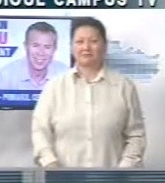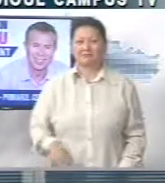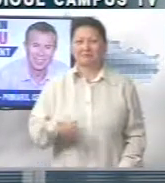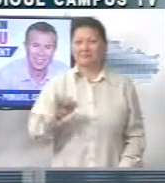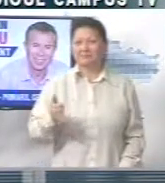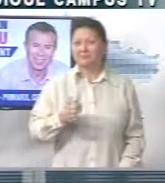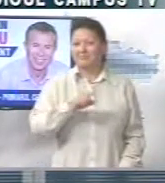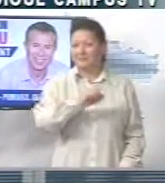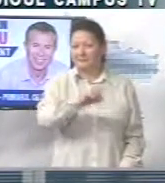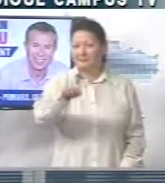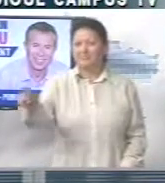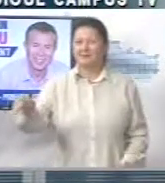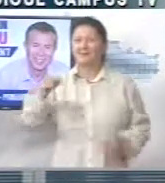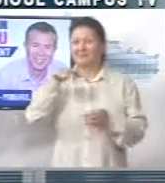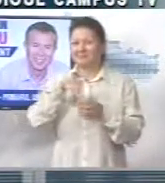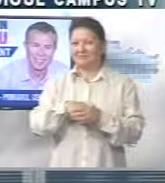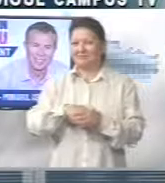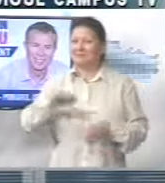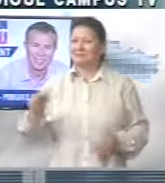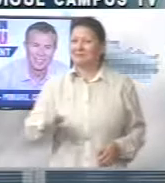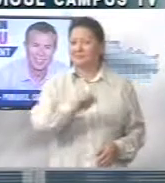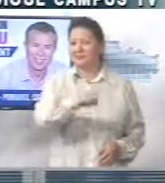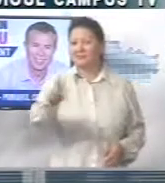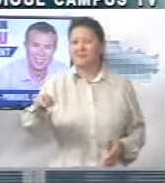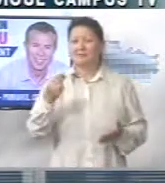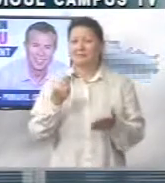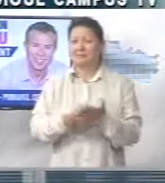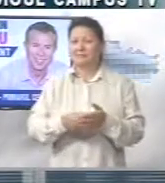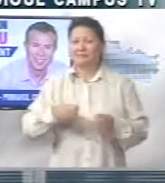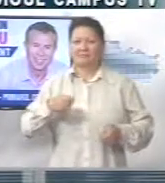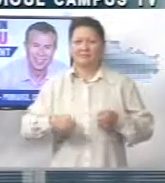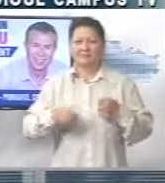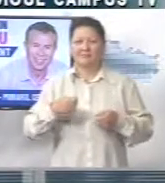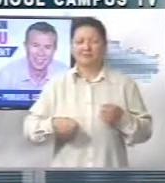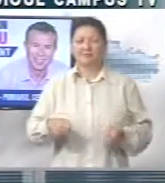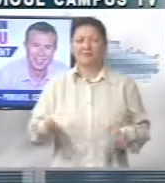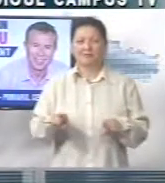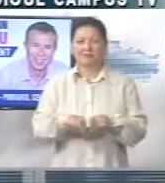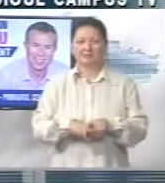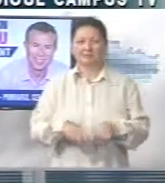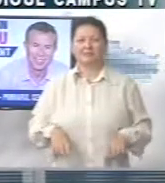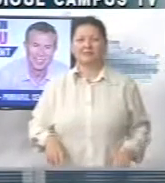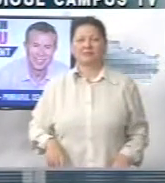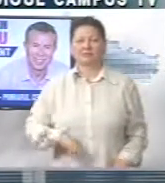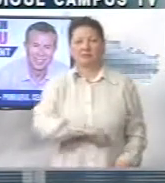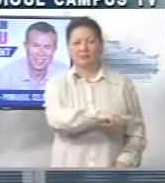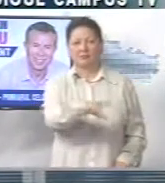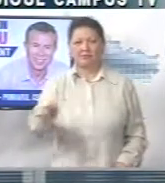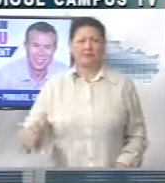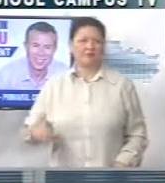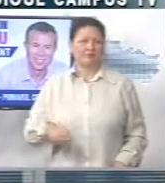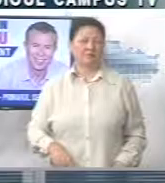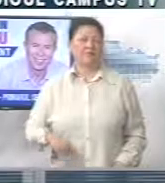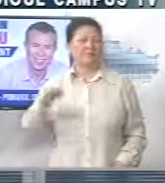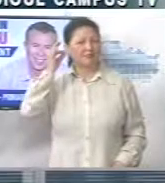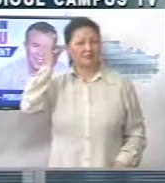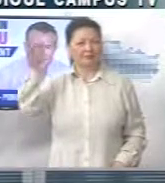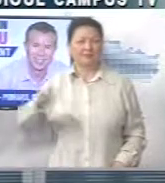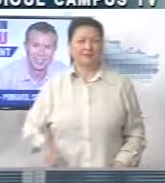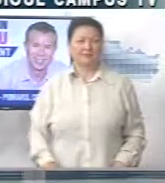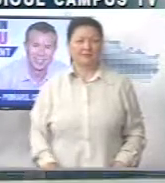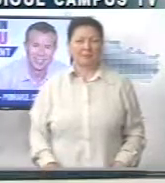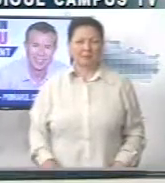votează, și dumnealor plătesc taxe și impozite ca noi toți ceilalți, și sunt obligat să fac acest lucru. Cum a